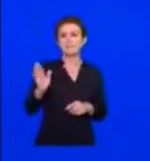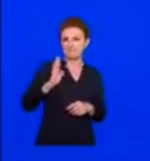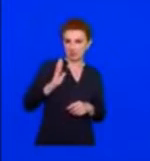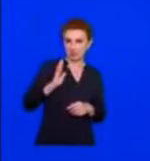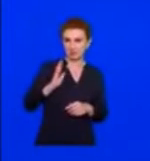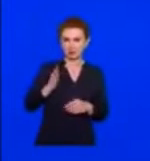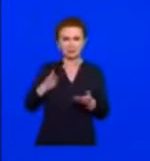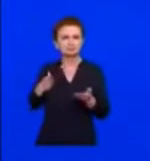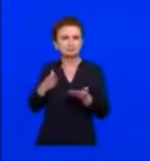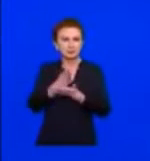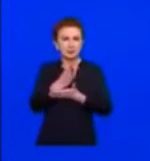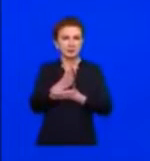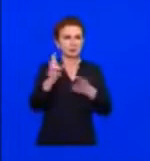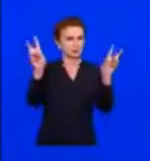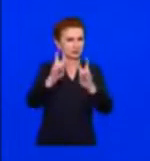wymagana jest dyscyplina.